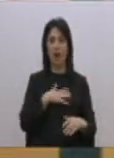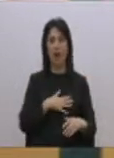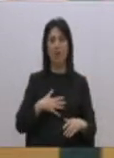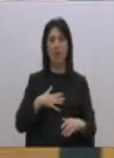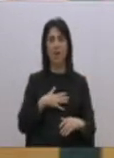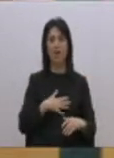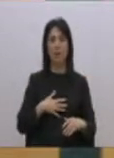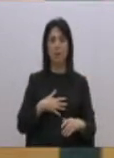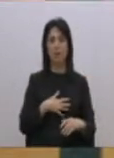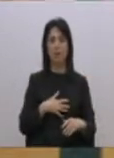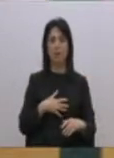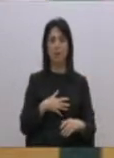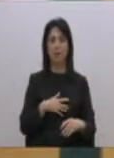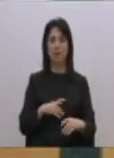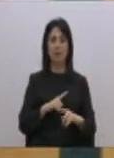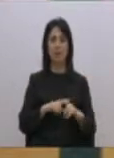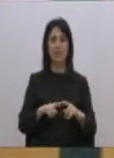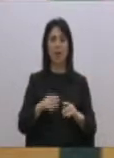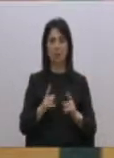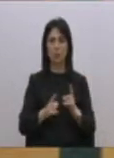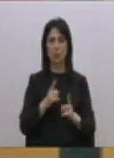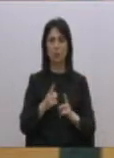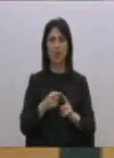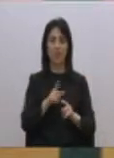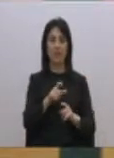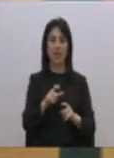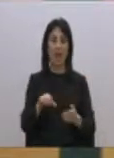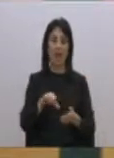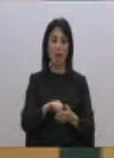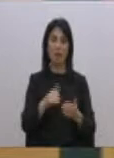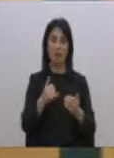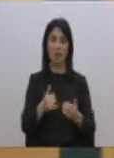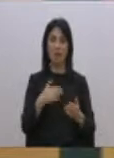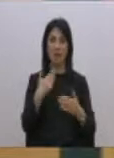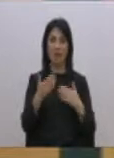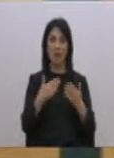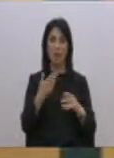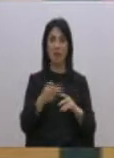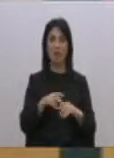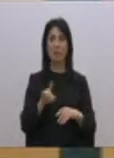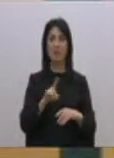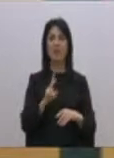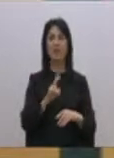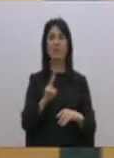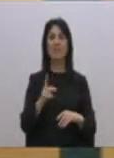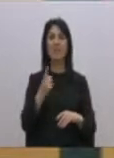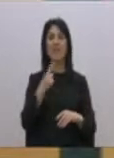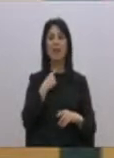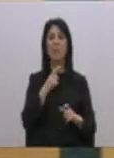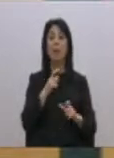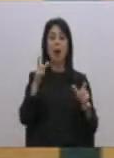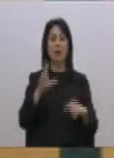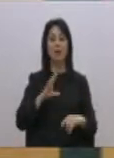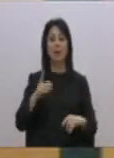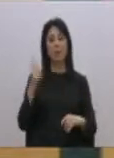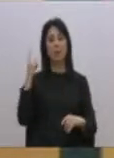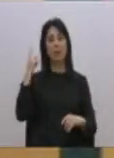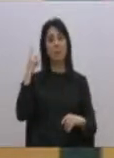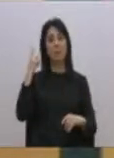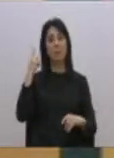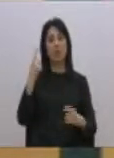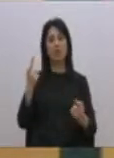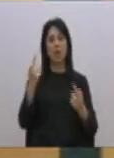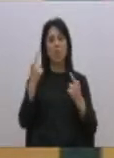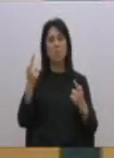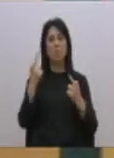რომ სწრაფი მართლმსაჯულება უნდა განხორციელდეს. ხი გამოდის დღეს და გველაპარაკება იმაზე, ვისაც ერთი ხმა არ ამოუღია, როდესაც